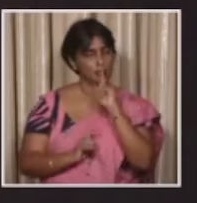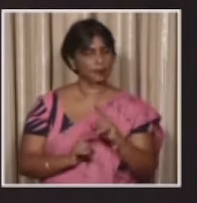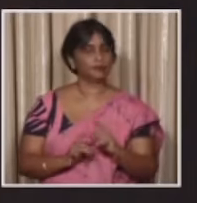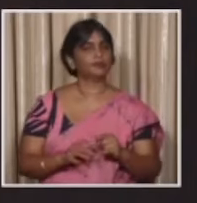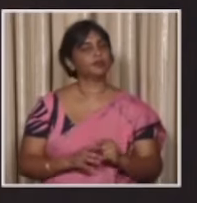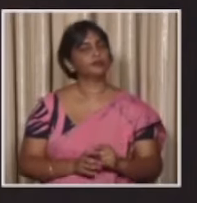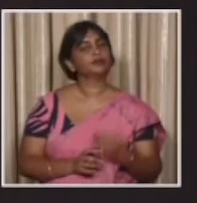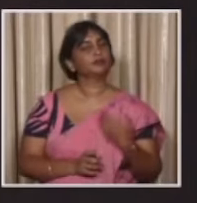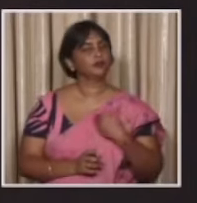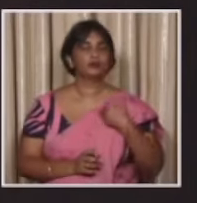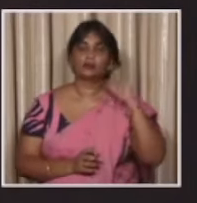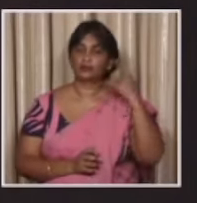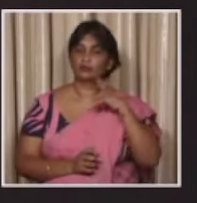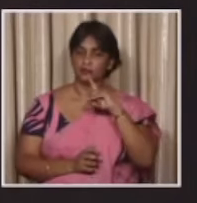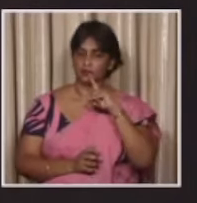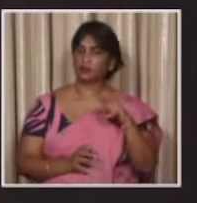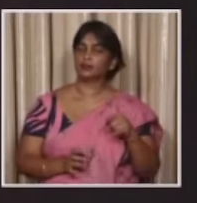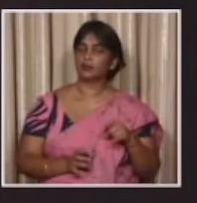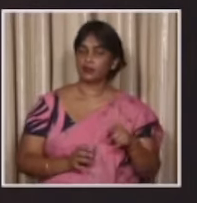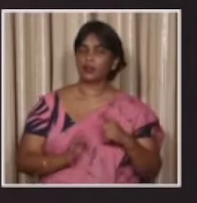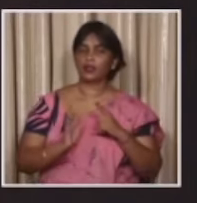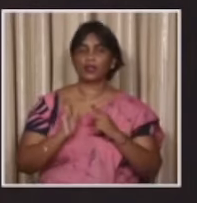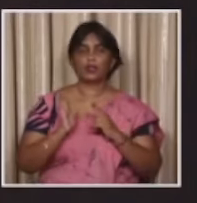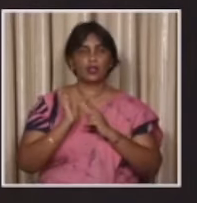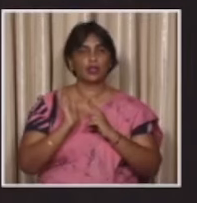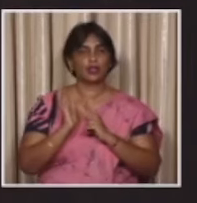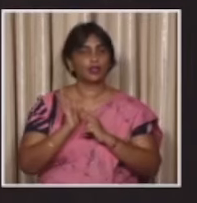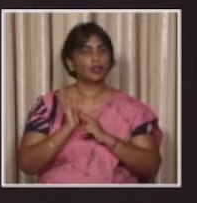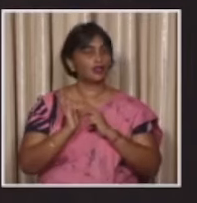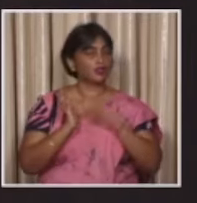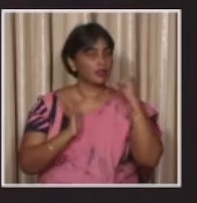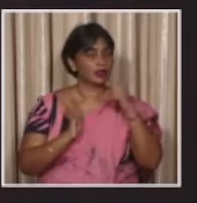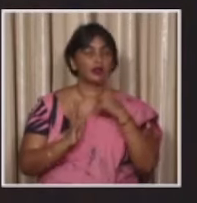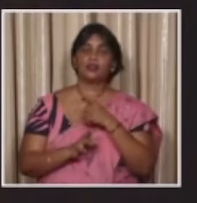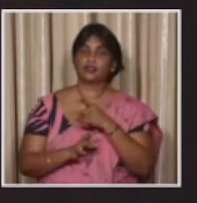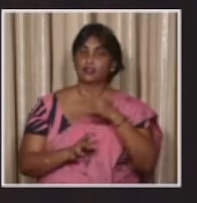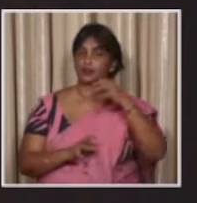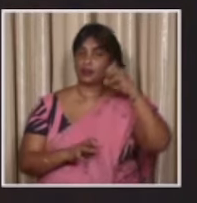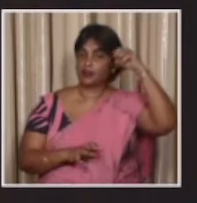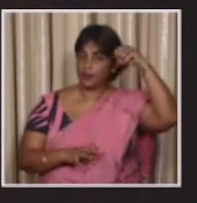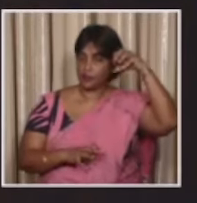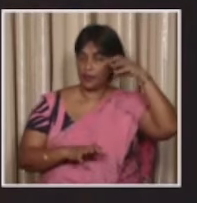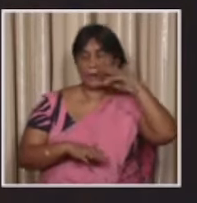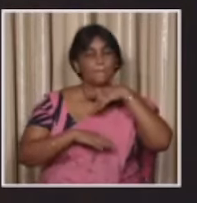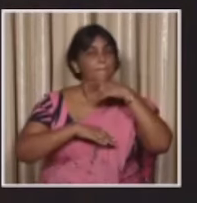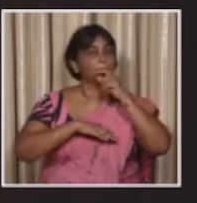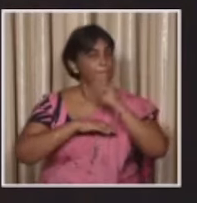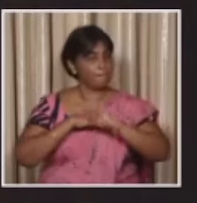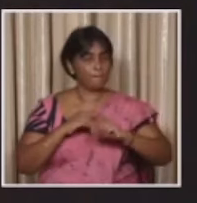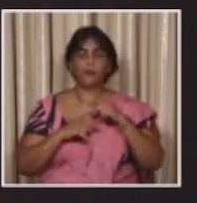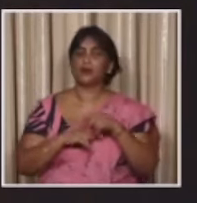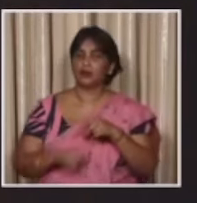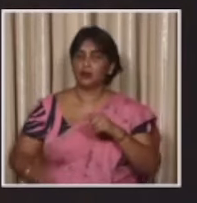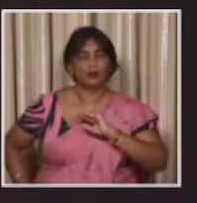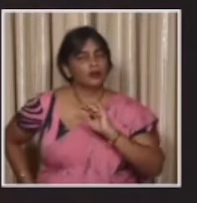දැන් මම විශේෂයෙන්ම කියන්න කැමතියි මේ ජාතික ජනන පද්ධතිය, එහෙම නැත්නම් ජාතික ජනන සැලැස්ම මේ